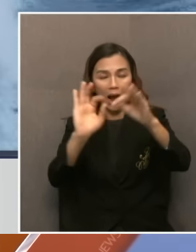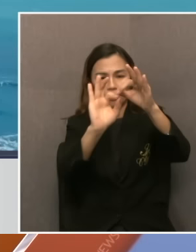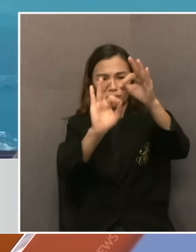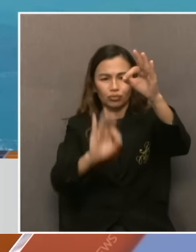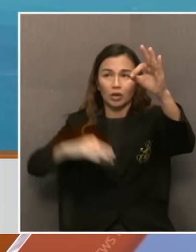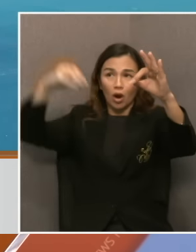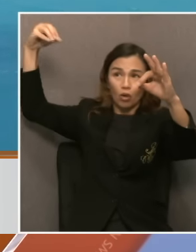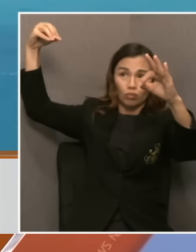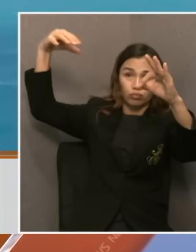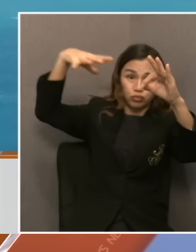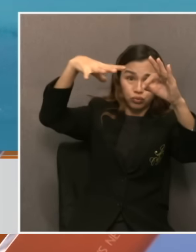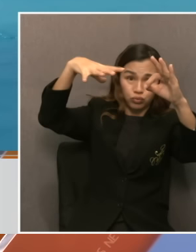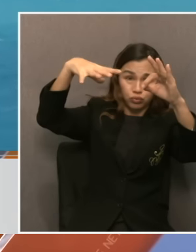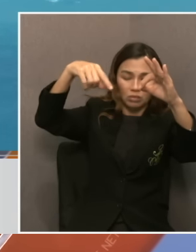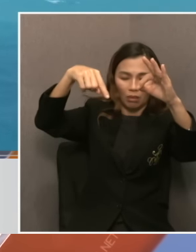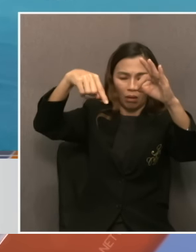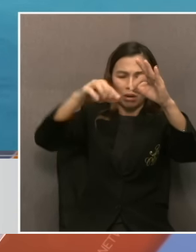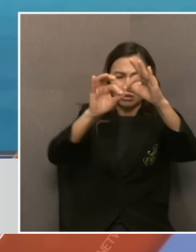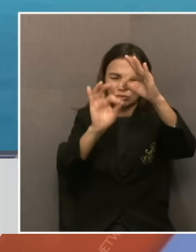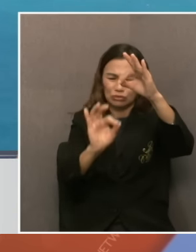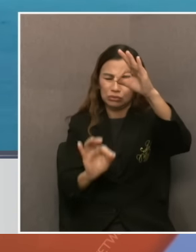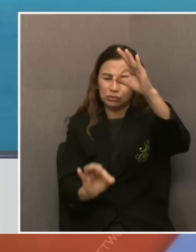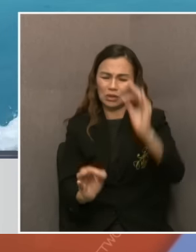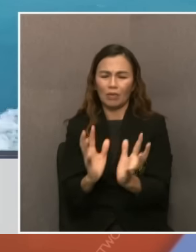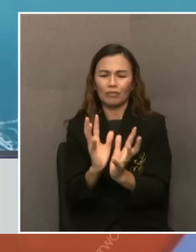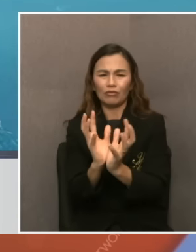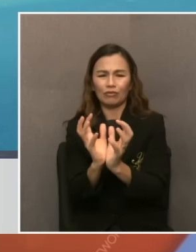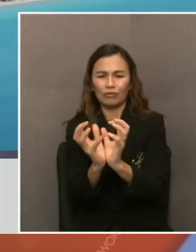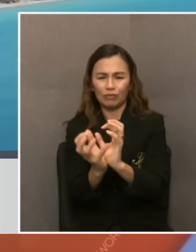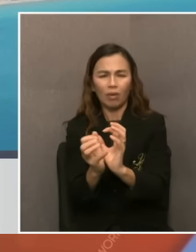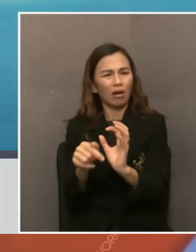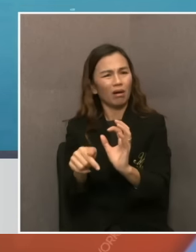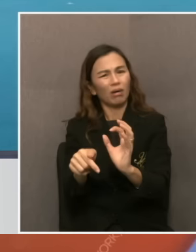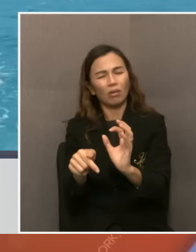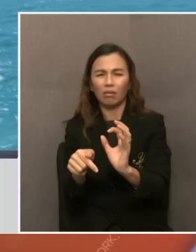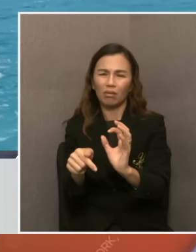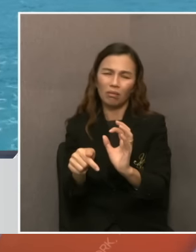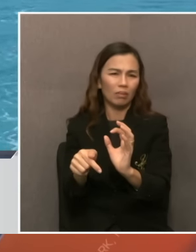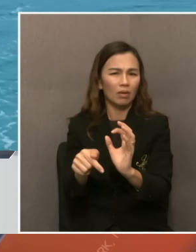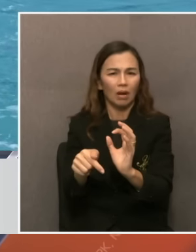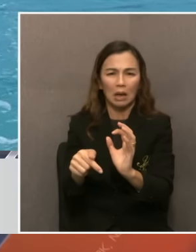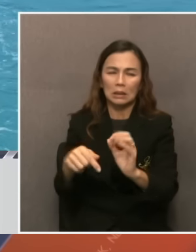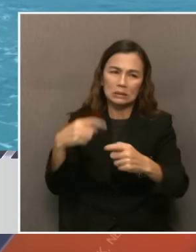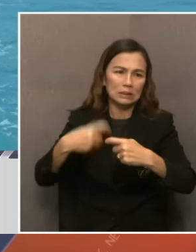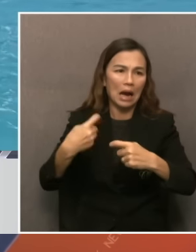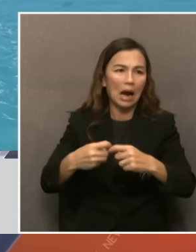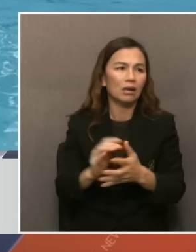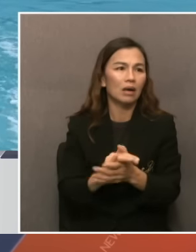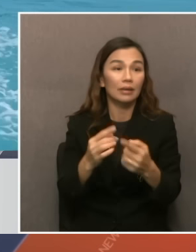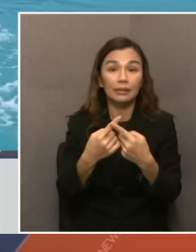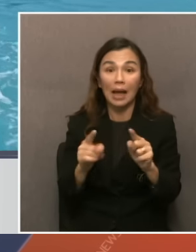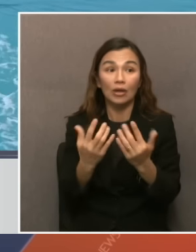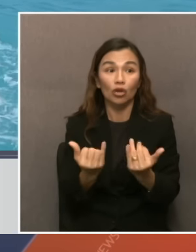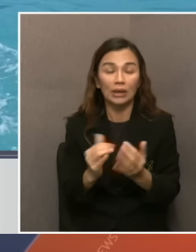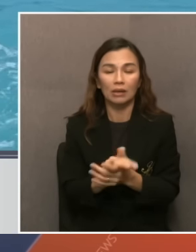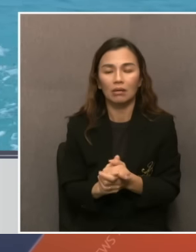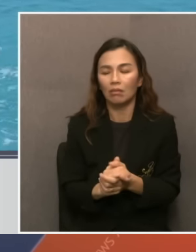มันไม่ควรจะลักษณะตายเป็นแบบนั้นถ้าเกิดมันจะตายก็ตายไปเลยก็เดี๋ยวฟื้นก็ฟื้นมาเลยแต่ถึงตอนนี้มันยังขาว